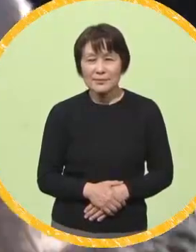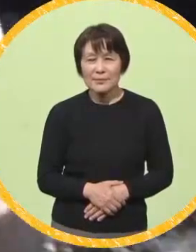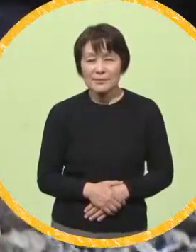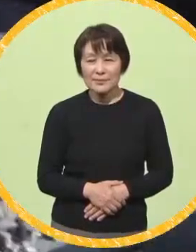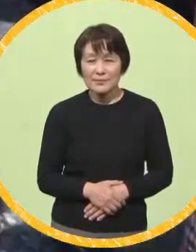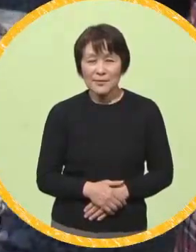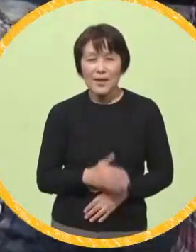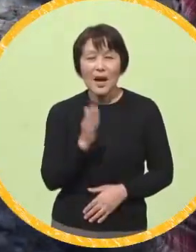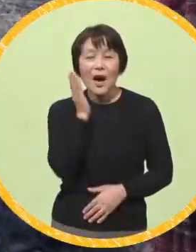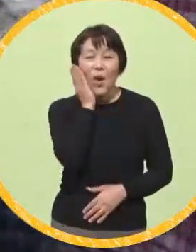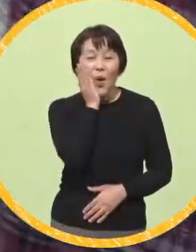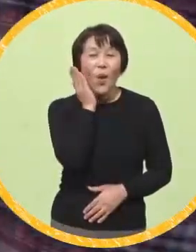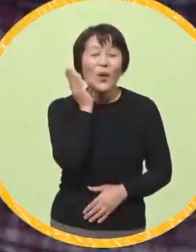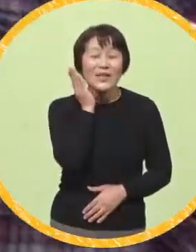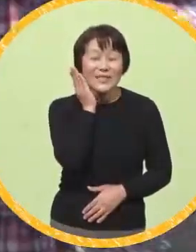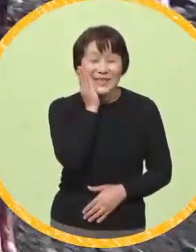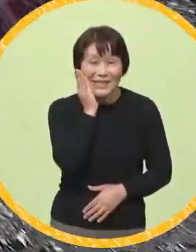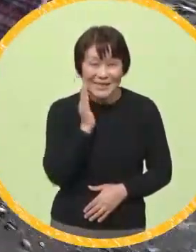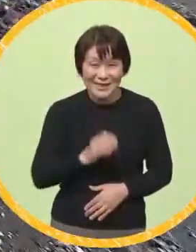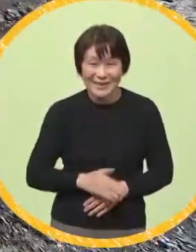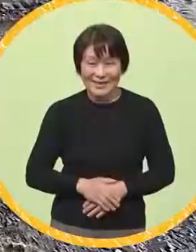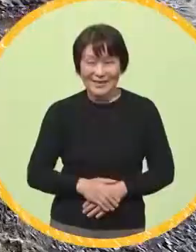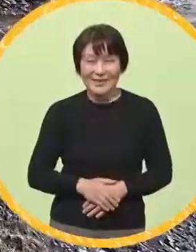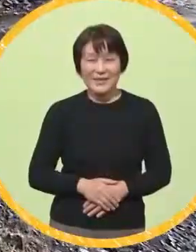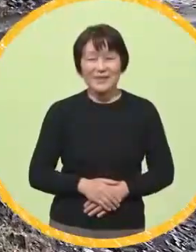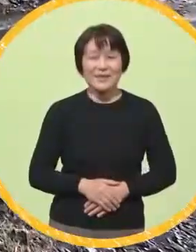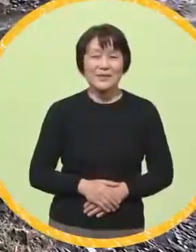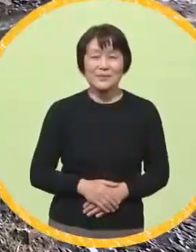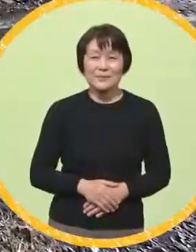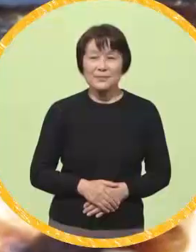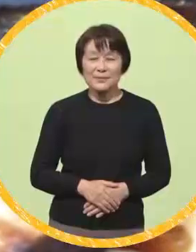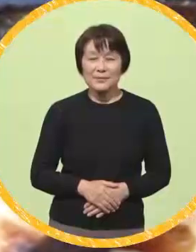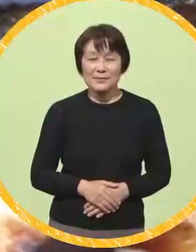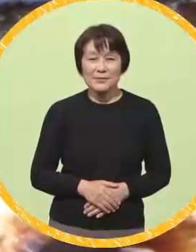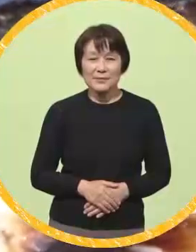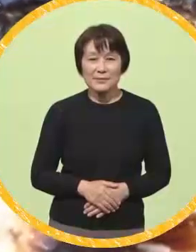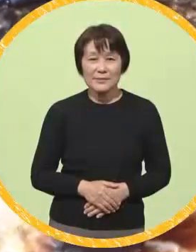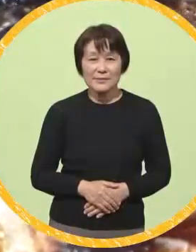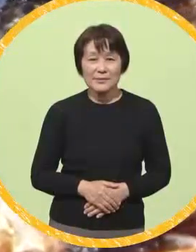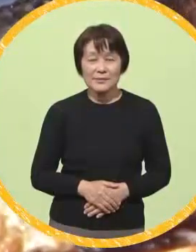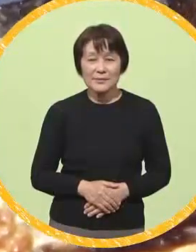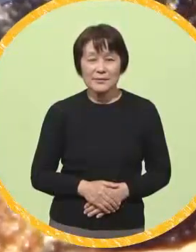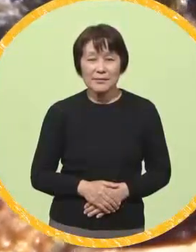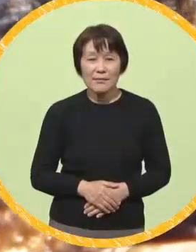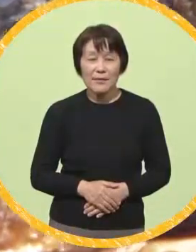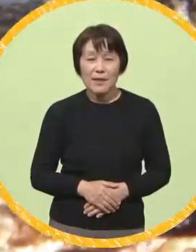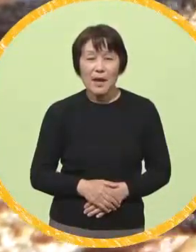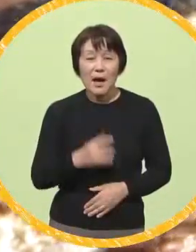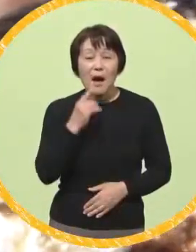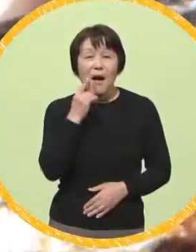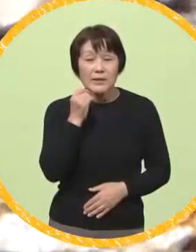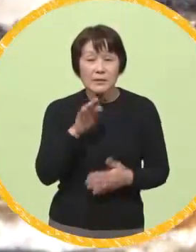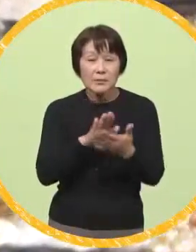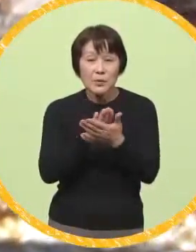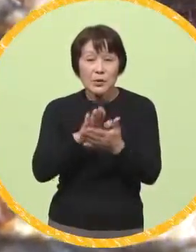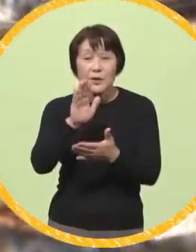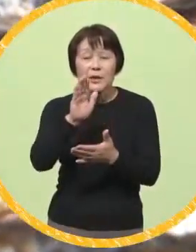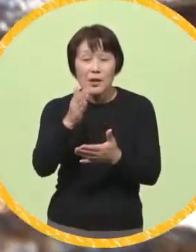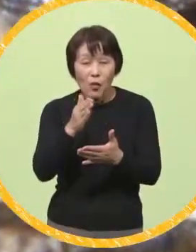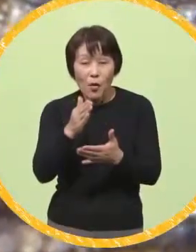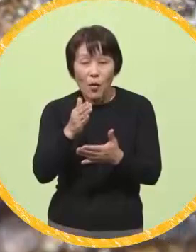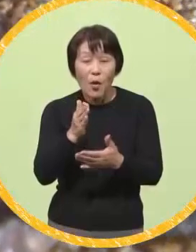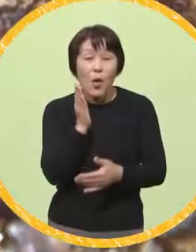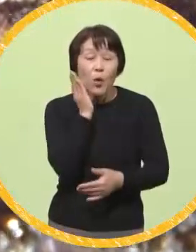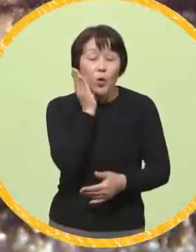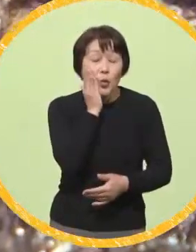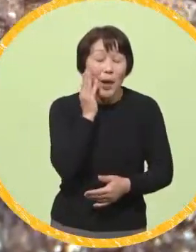うん、美味しい。 ありがとうございます。美味しいでしょ。 美味しい。なんか淡白ながらもちゃんと旨味があって